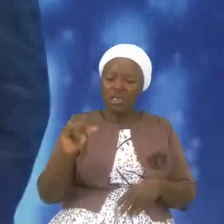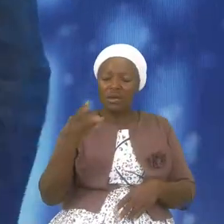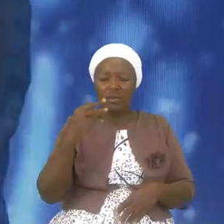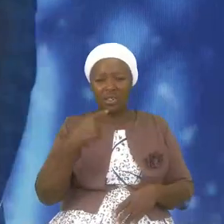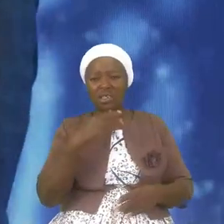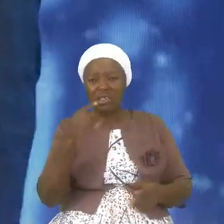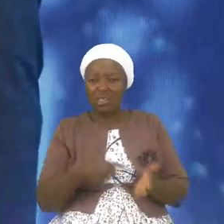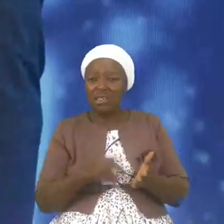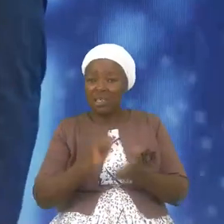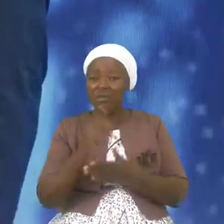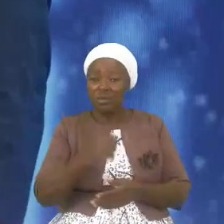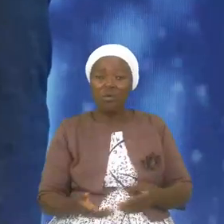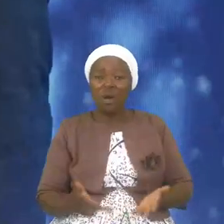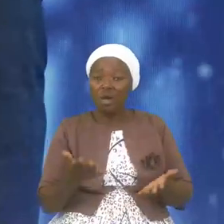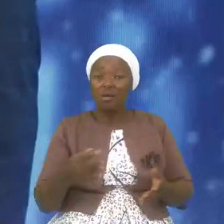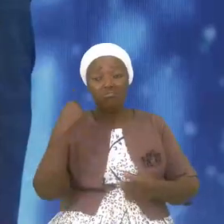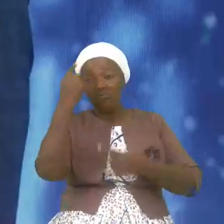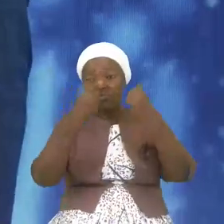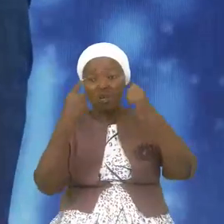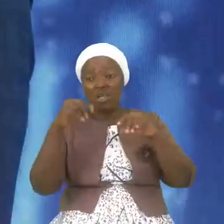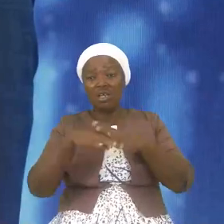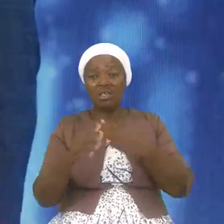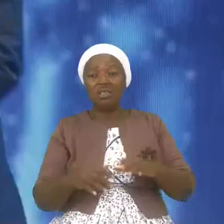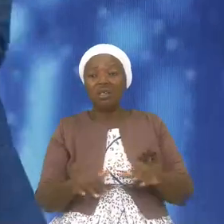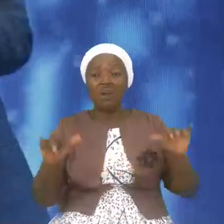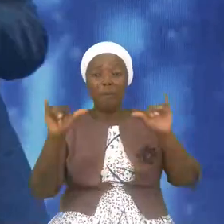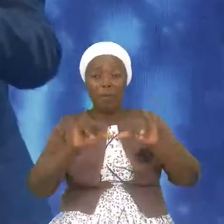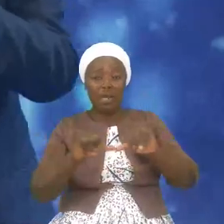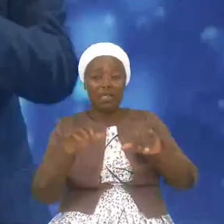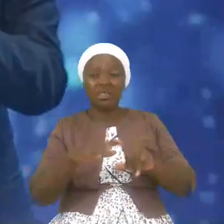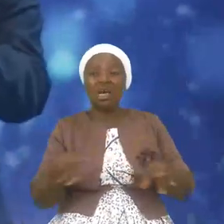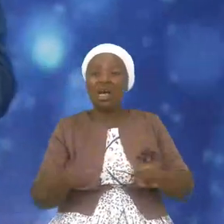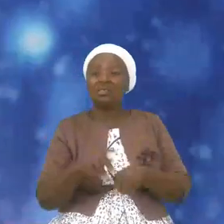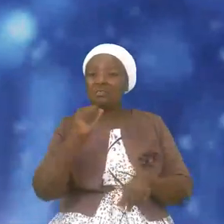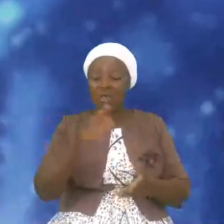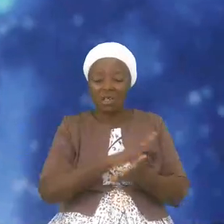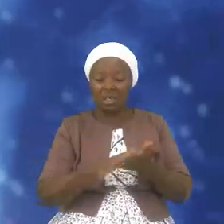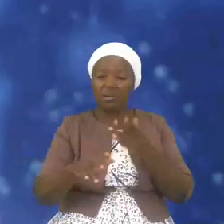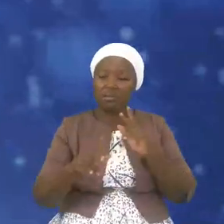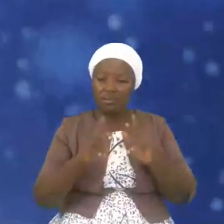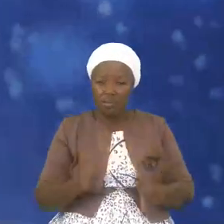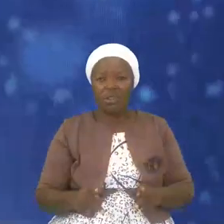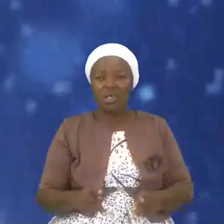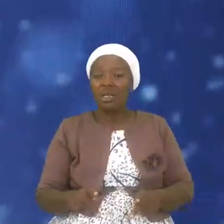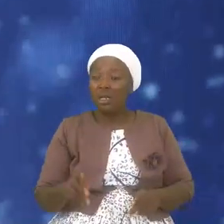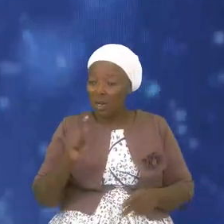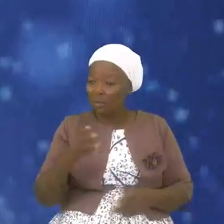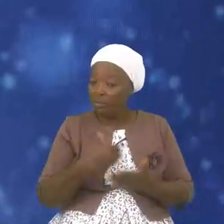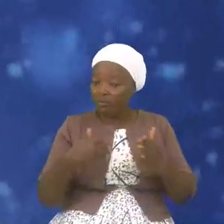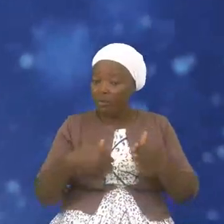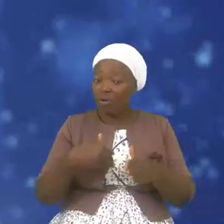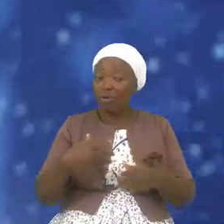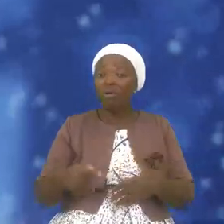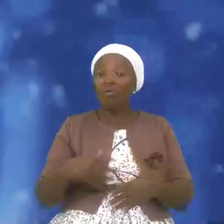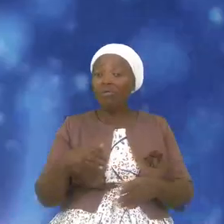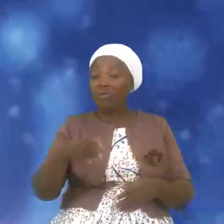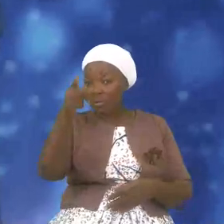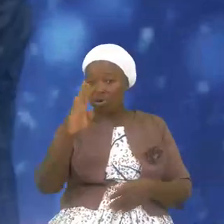balance, comme impur, et aux yeux de Dieu, tu n'es pas digne du